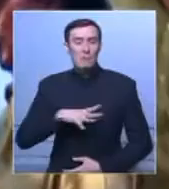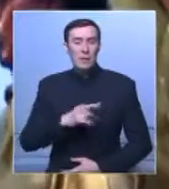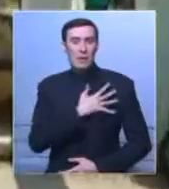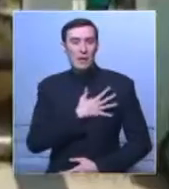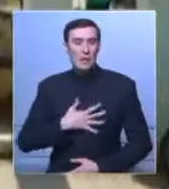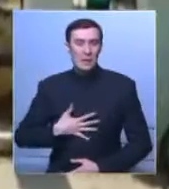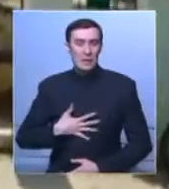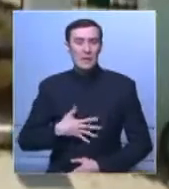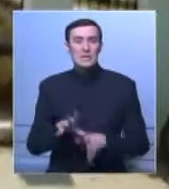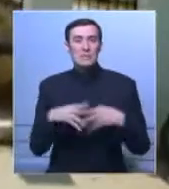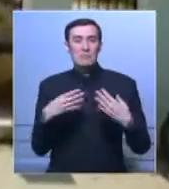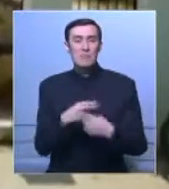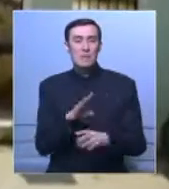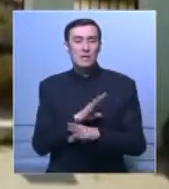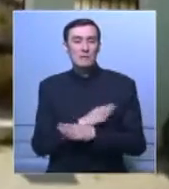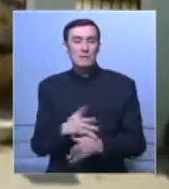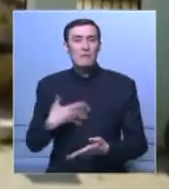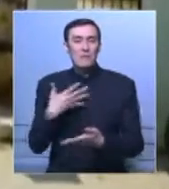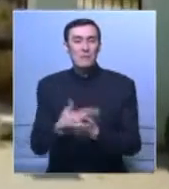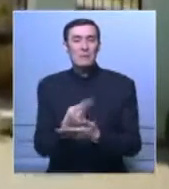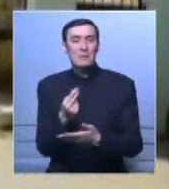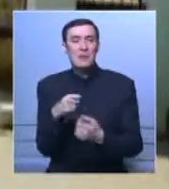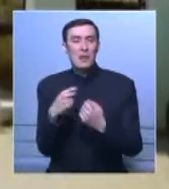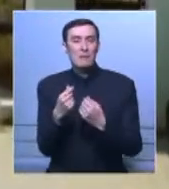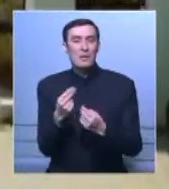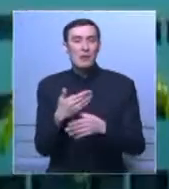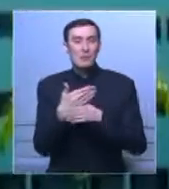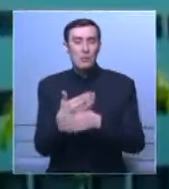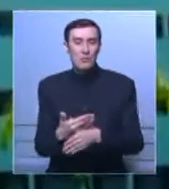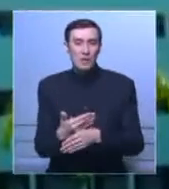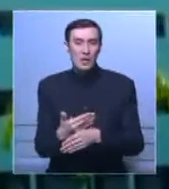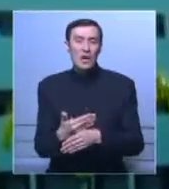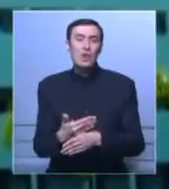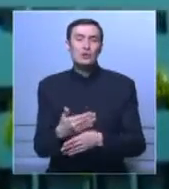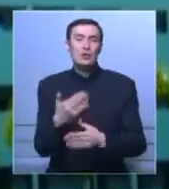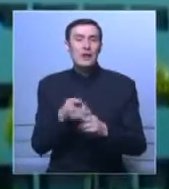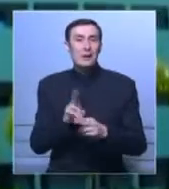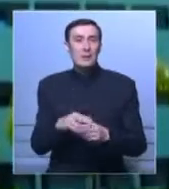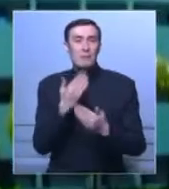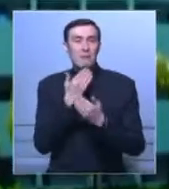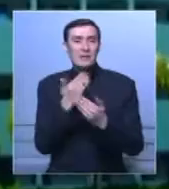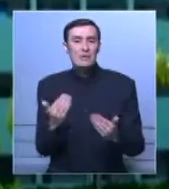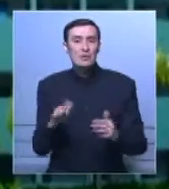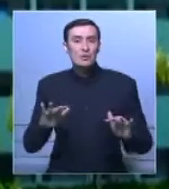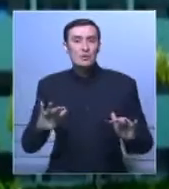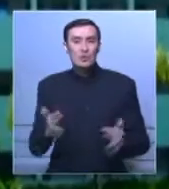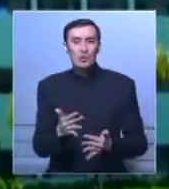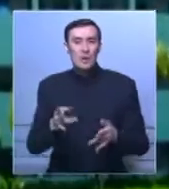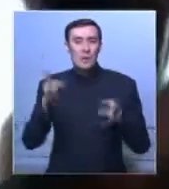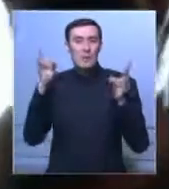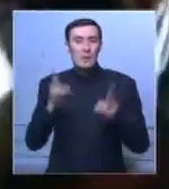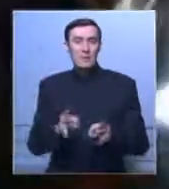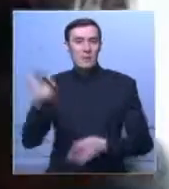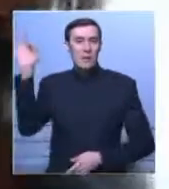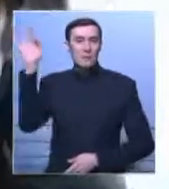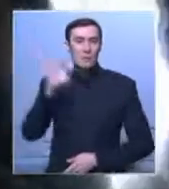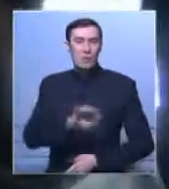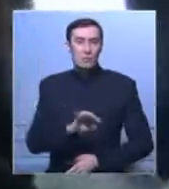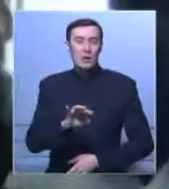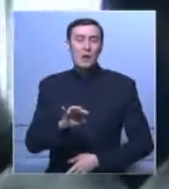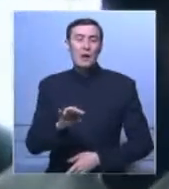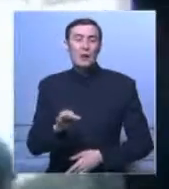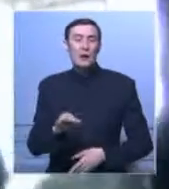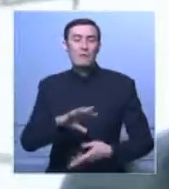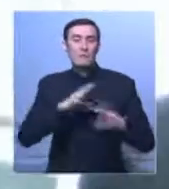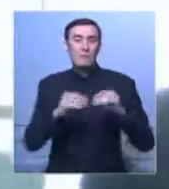ранения. Семье погибшего выплатят материальную компенсацию. Отмечу, что это последний случай падения метеорита, повлекшего